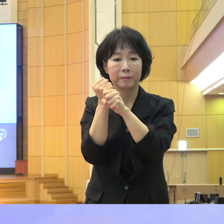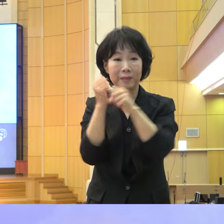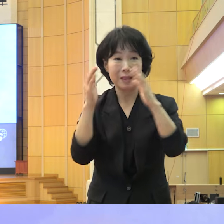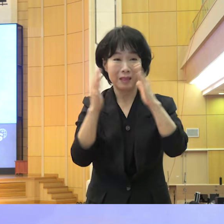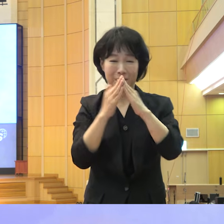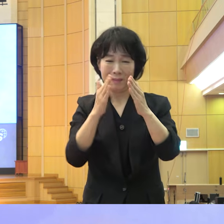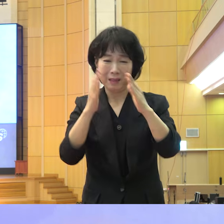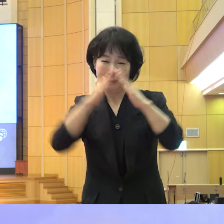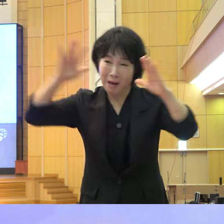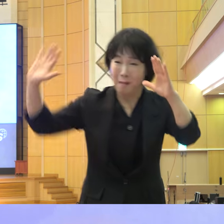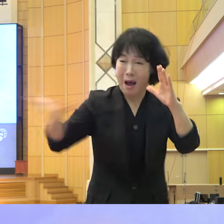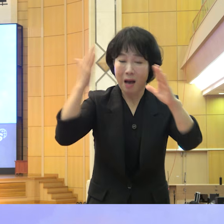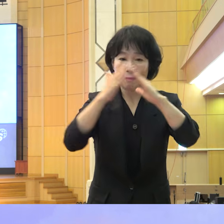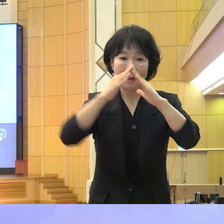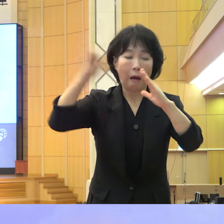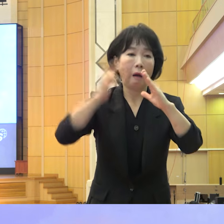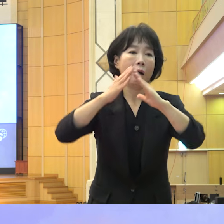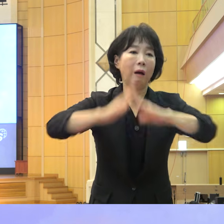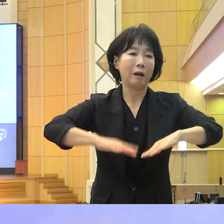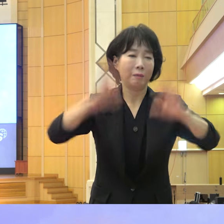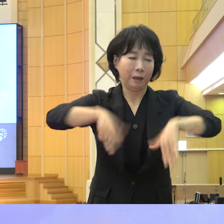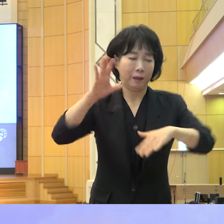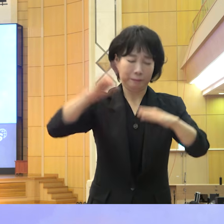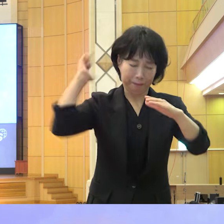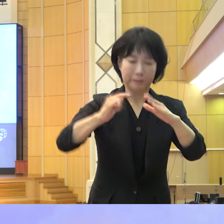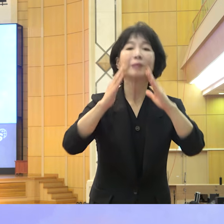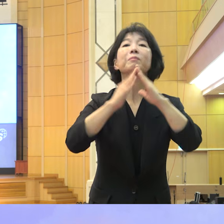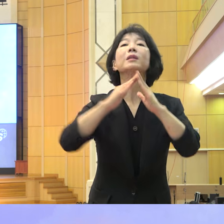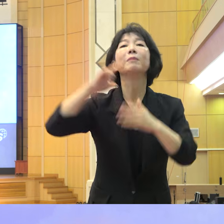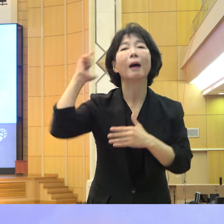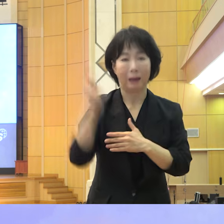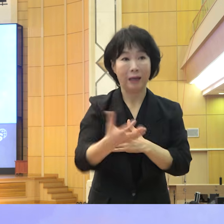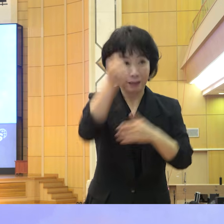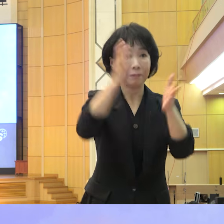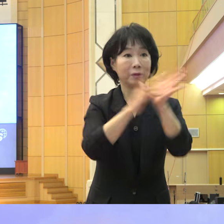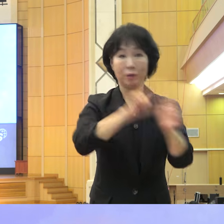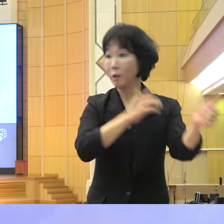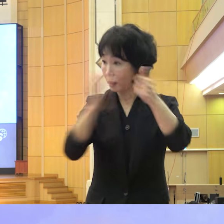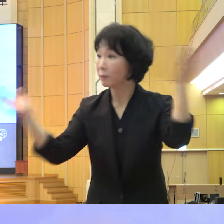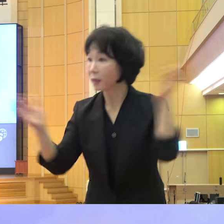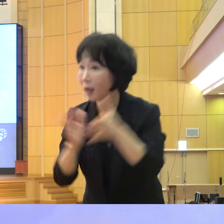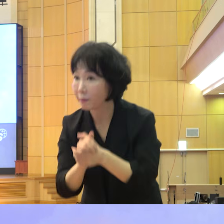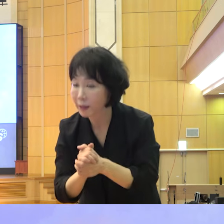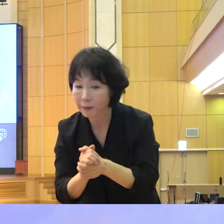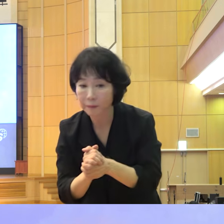창수나도 무너지지 않는 집처럼 견고한 믿음을 세워나가는 여러분 되길 바랍니다.